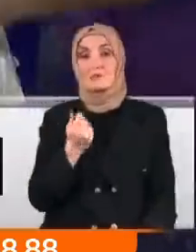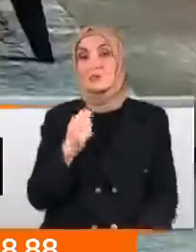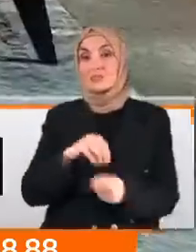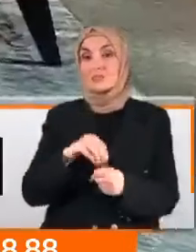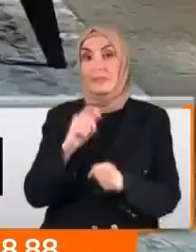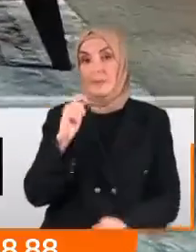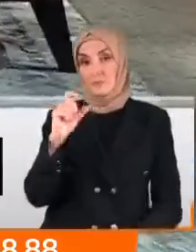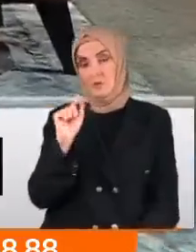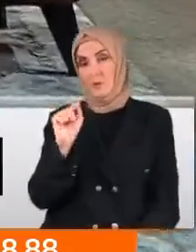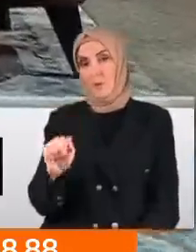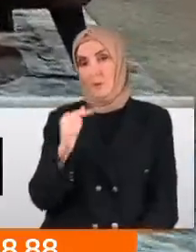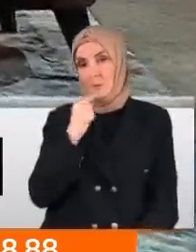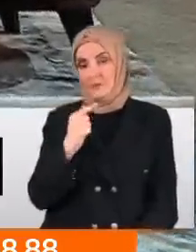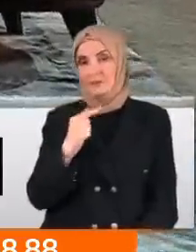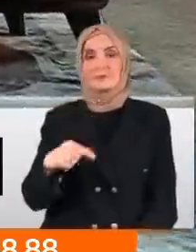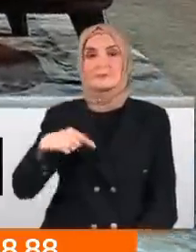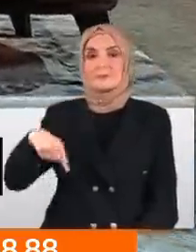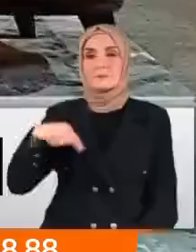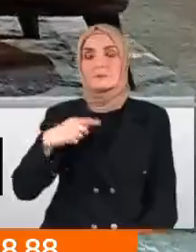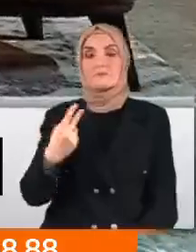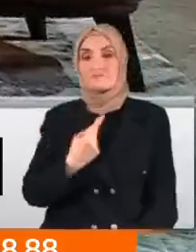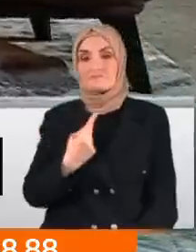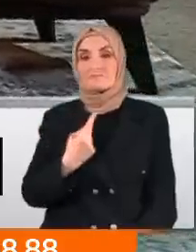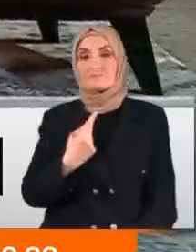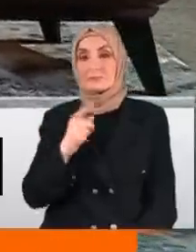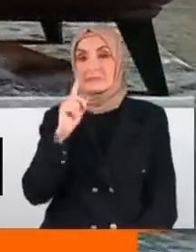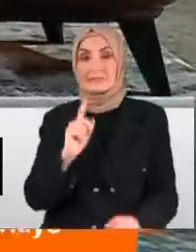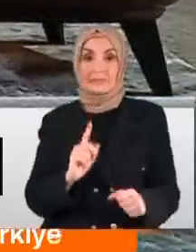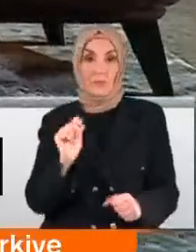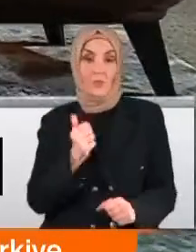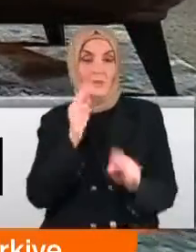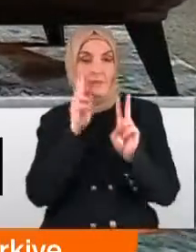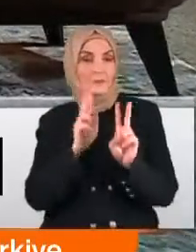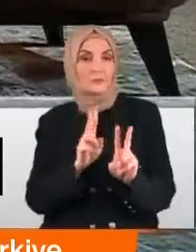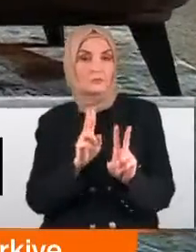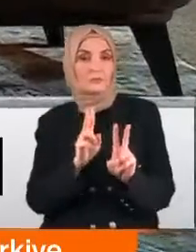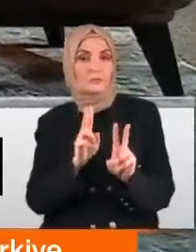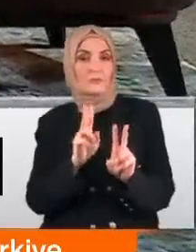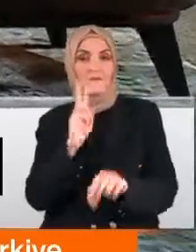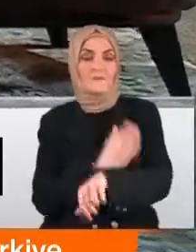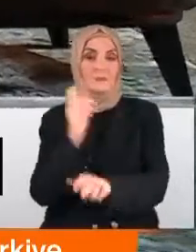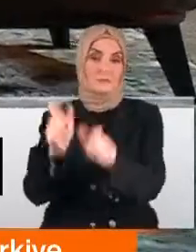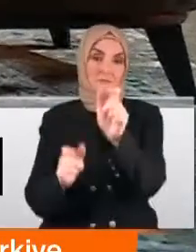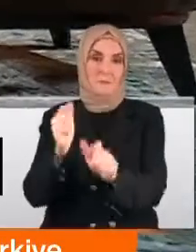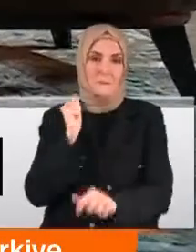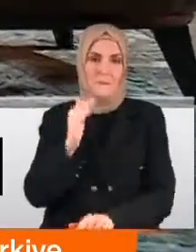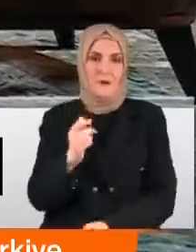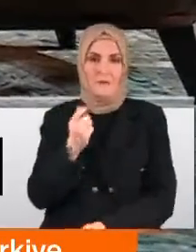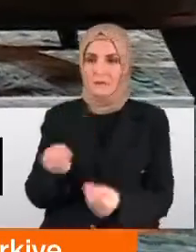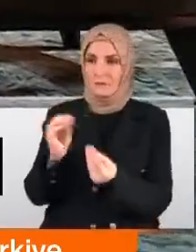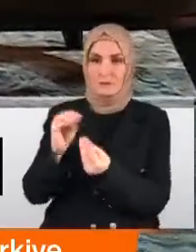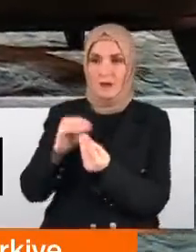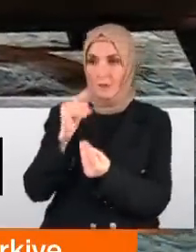etti. Bizim önceliğimiz vatandaşlarımızı bu fahiş fiyat artışlarına karşı